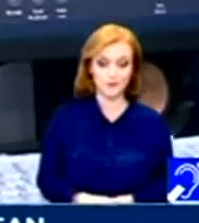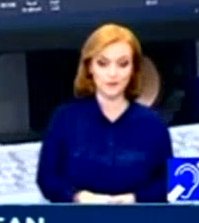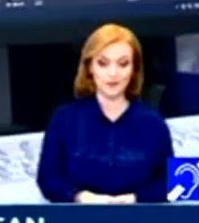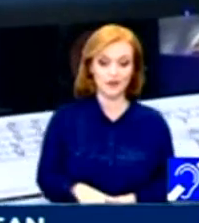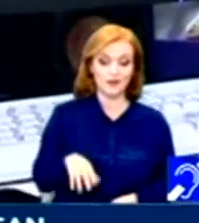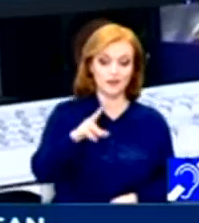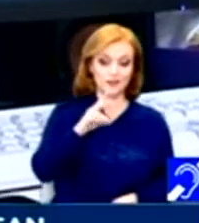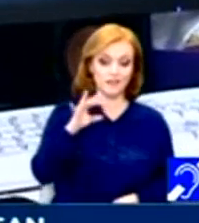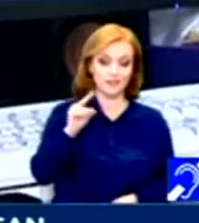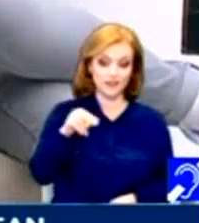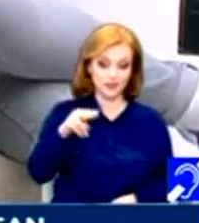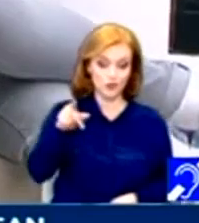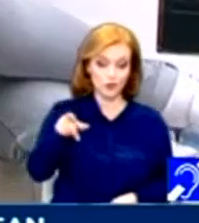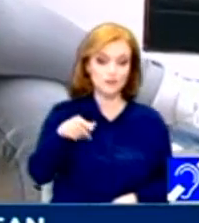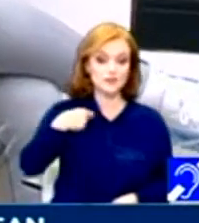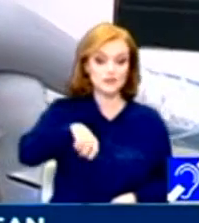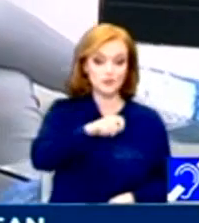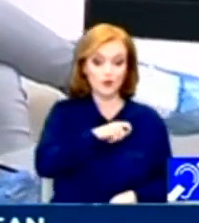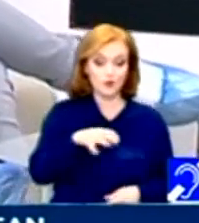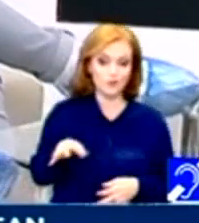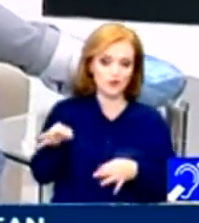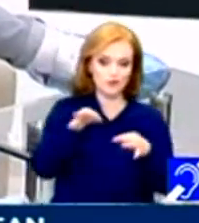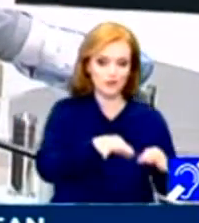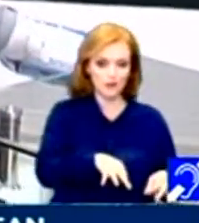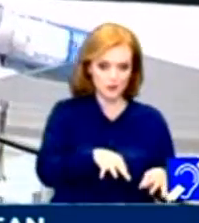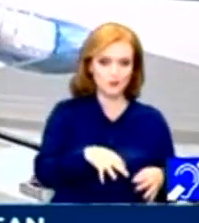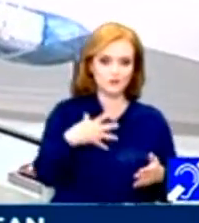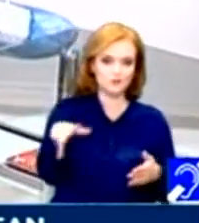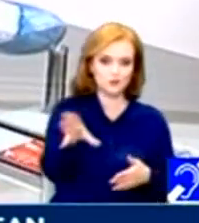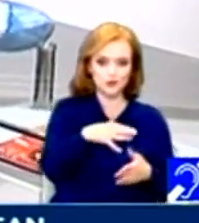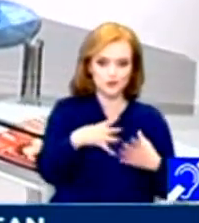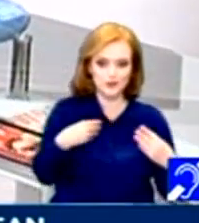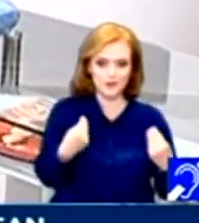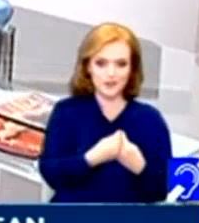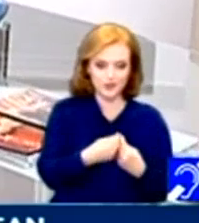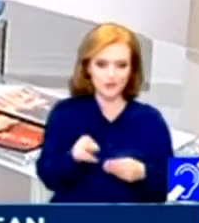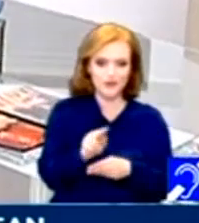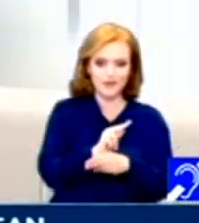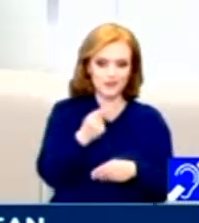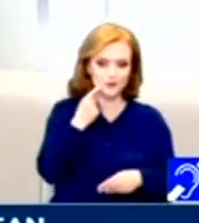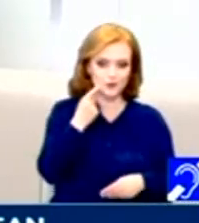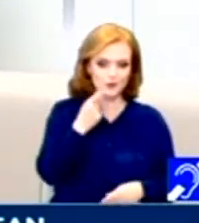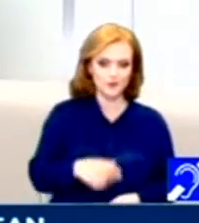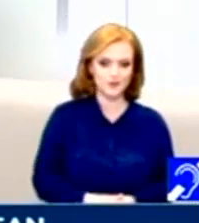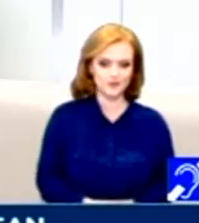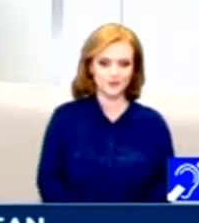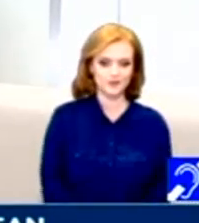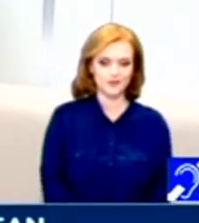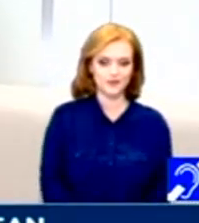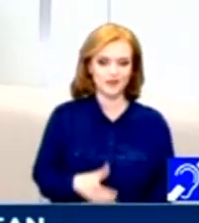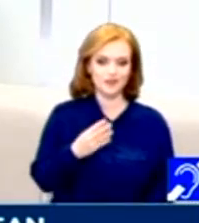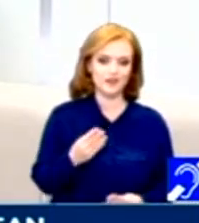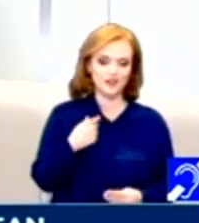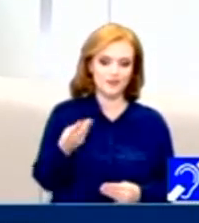David Garcia este din Barcelona și spune că și-a adus întreaga familie în aceste zile la Chișinău pentru tratament dentar. Pues aquí yo he venido